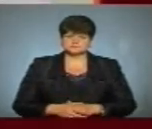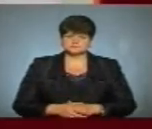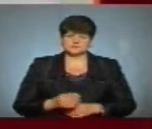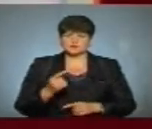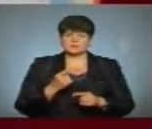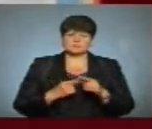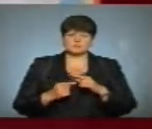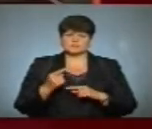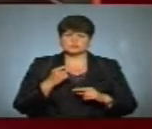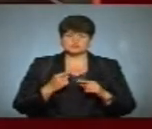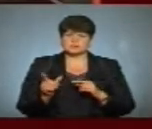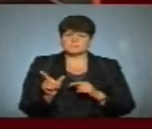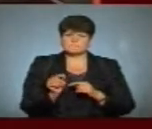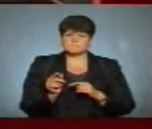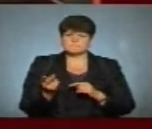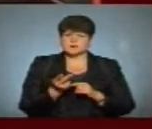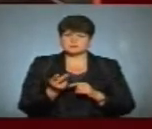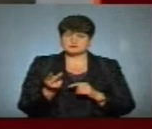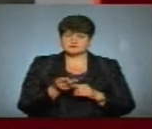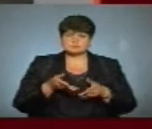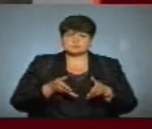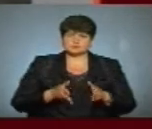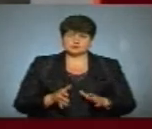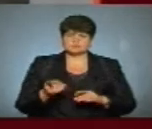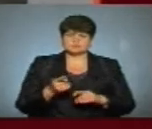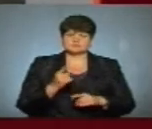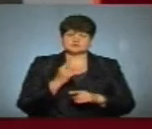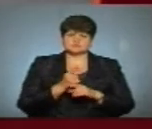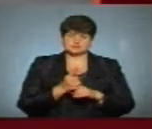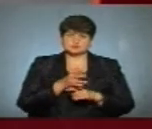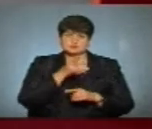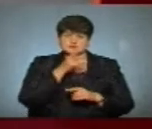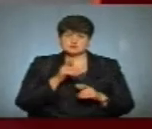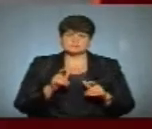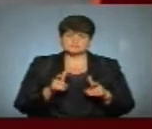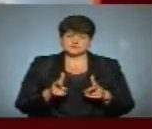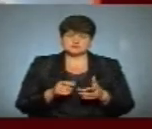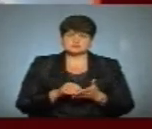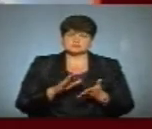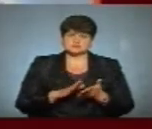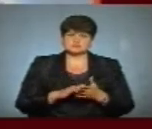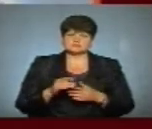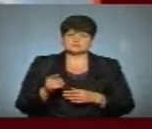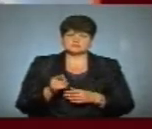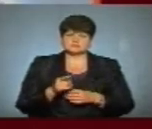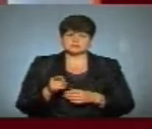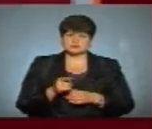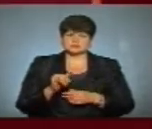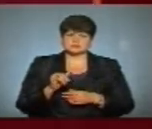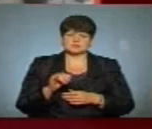Повернути партнерські пологи, які в Тернополі заборонили на час карантину. Таку петицію зареєструвала тернополянка Ірина Яремчук.